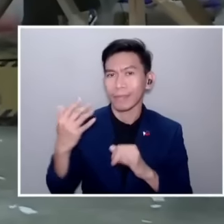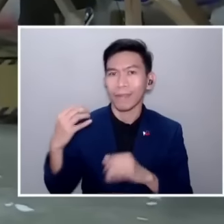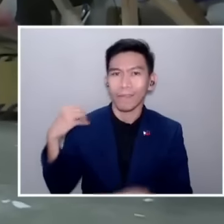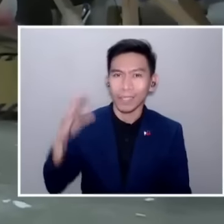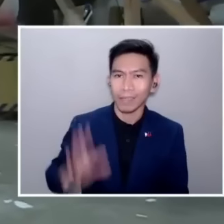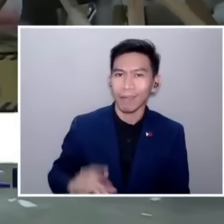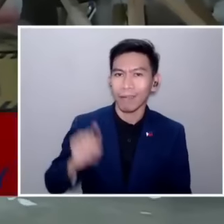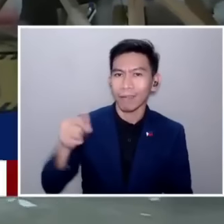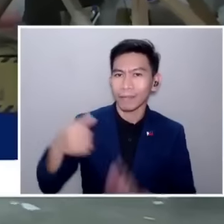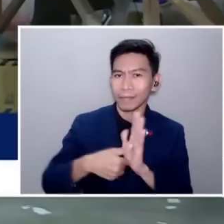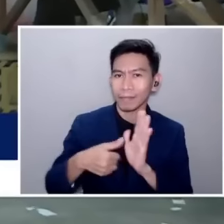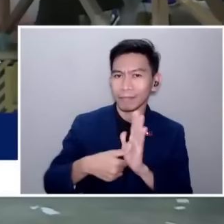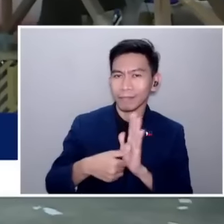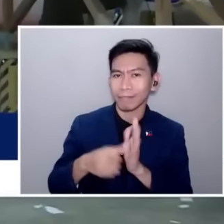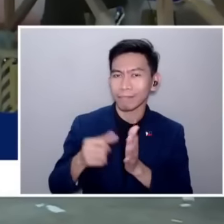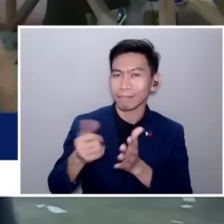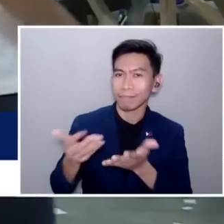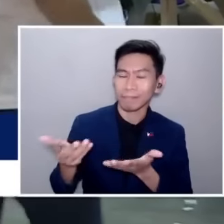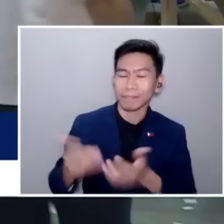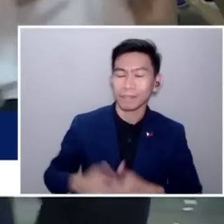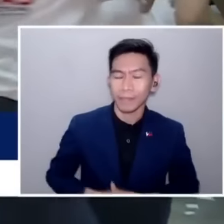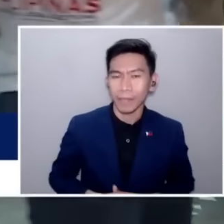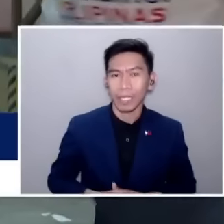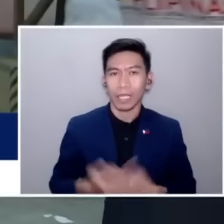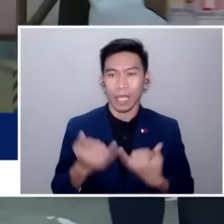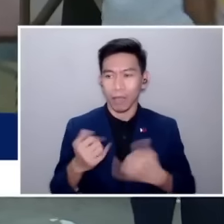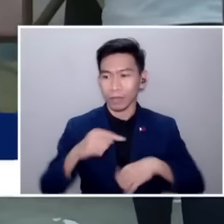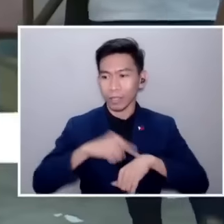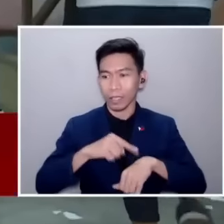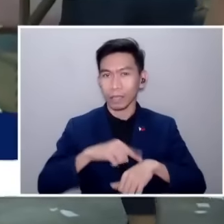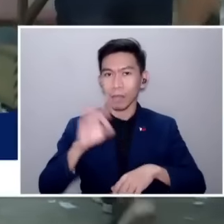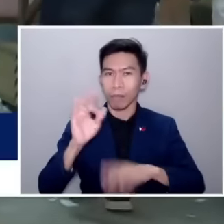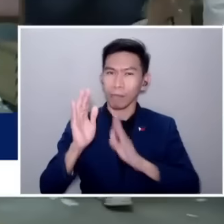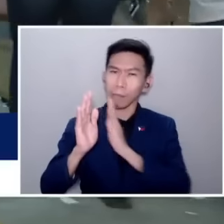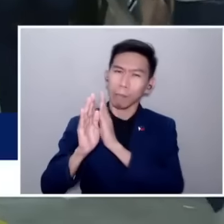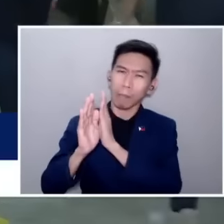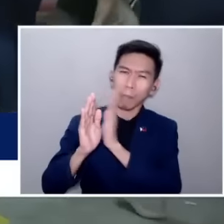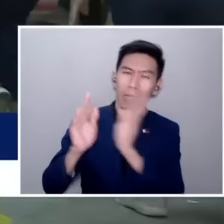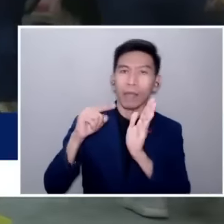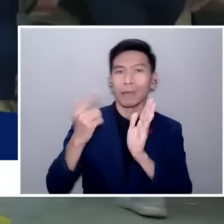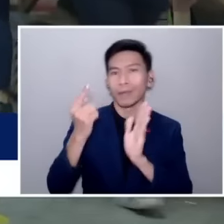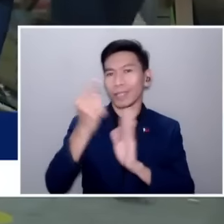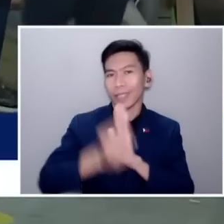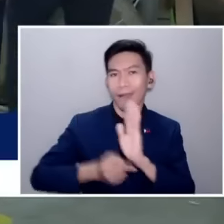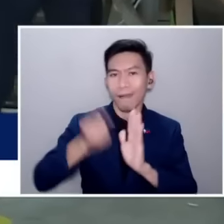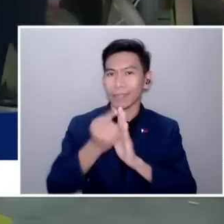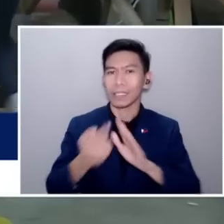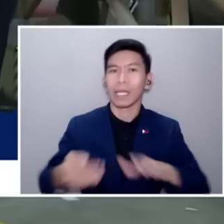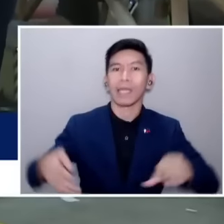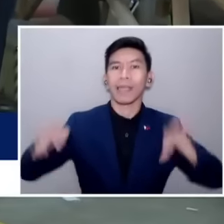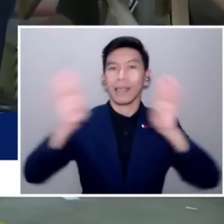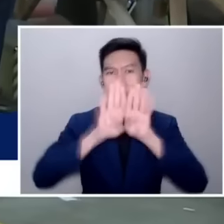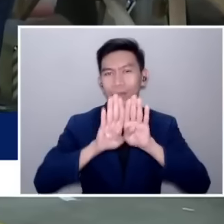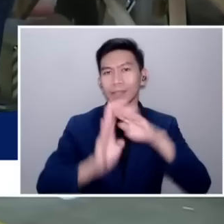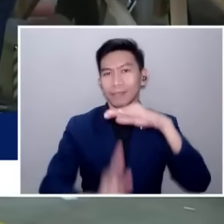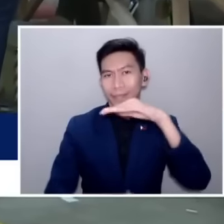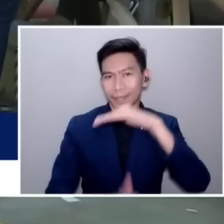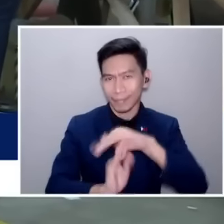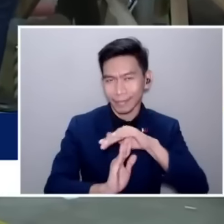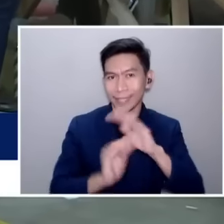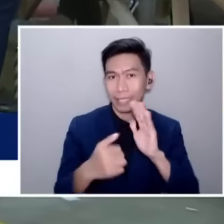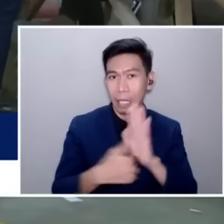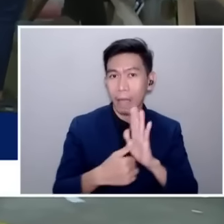Nako Henry, eto nga, lagpas alas 8 na, mahigit isang oras nang sarado yung butohan, ano? Pero hanggang ngayon